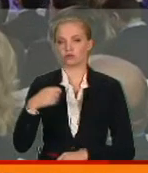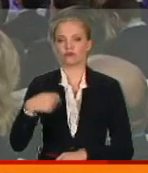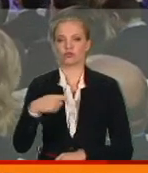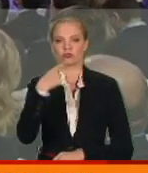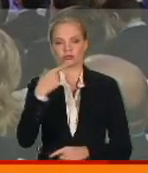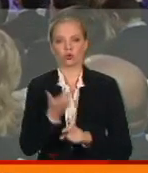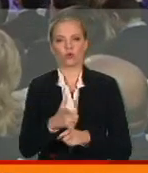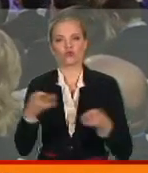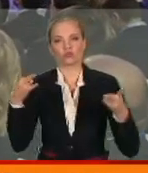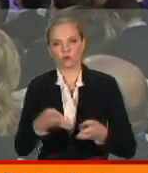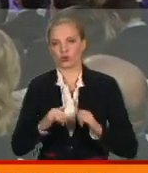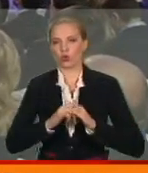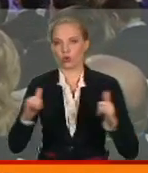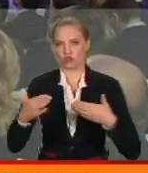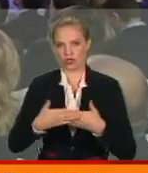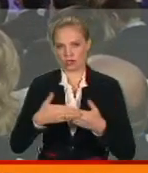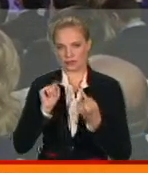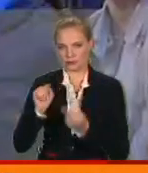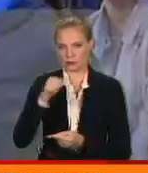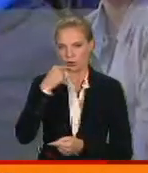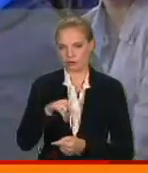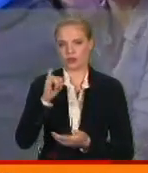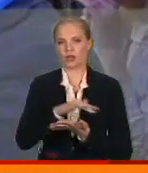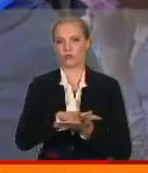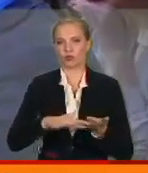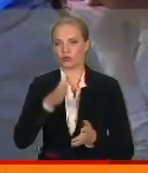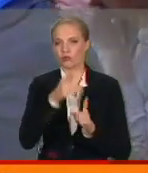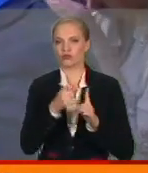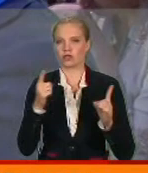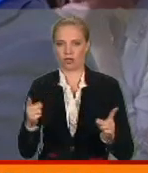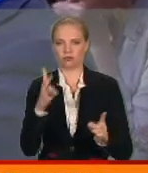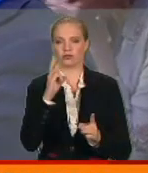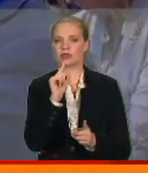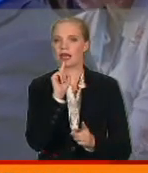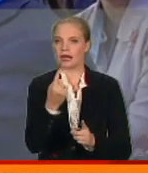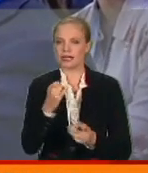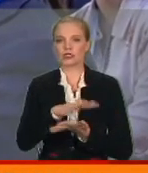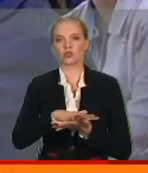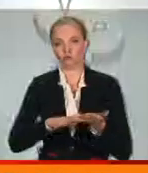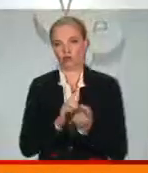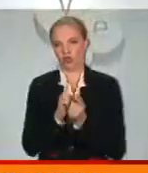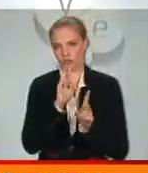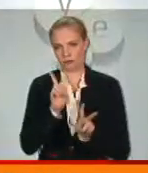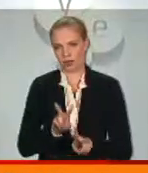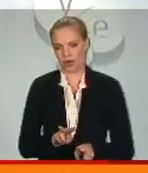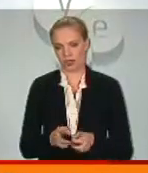назвав конче потрібним розширення санкцій проти неї і продовження терміну їхньої дії на рік Із подальшим